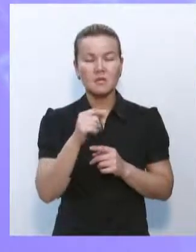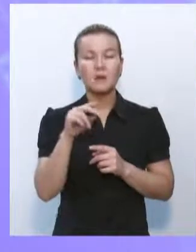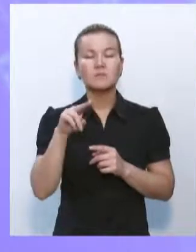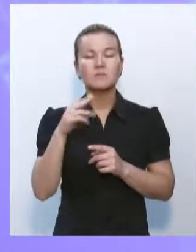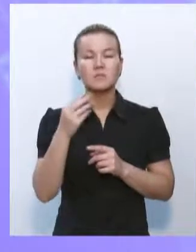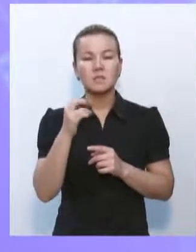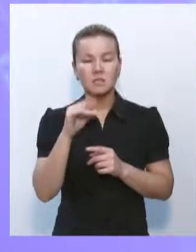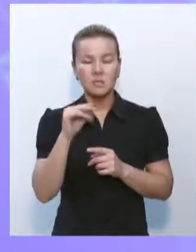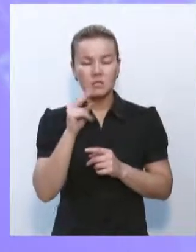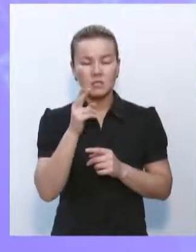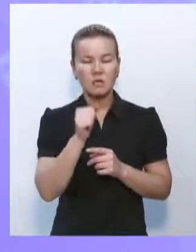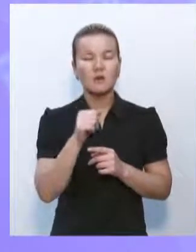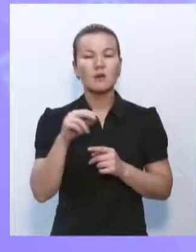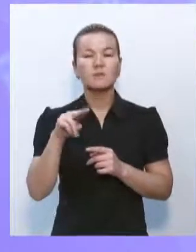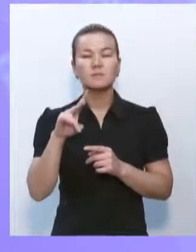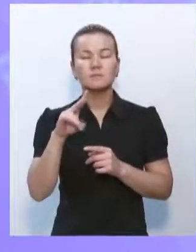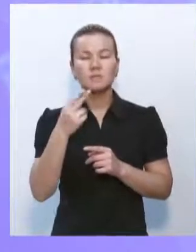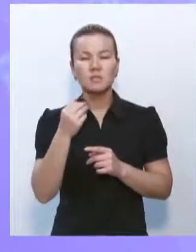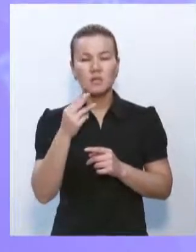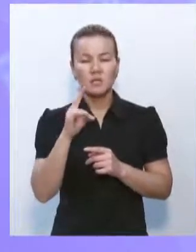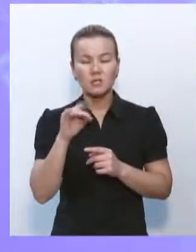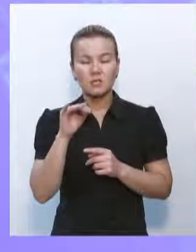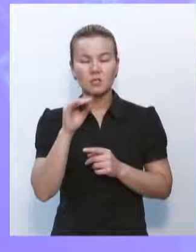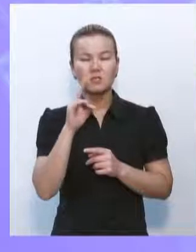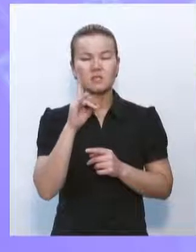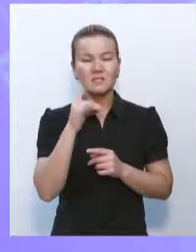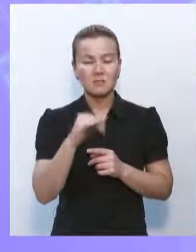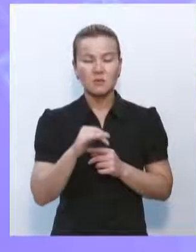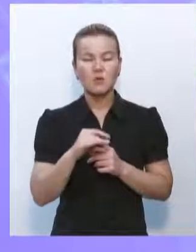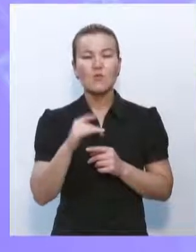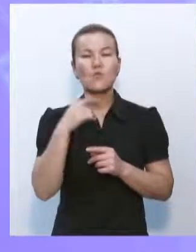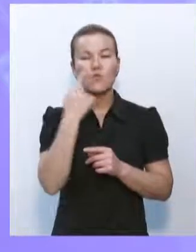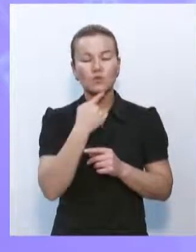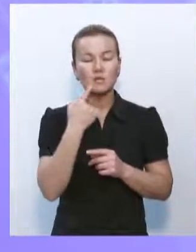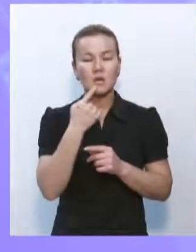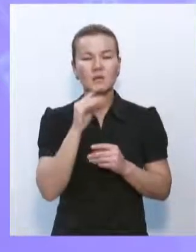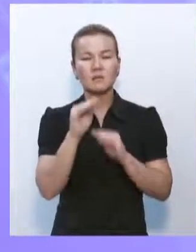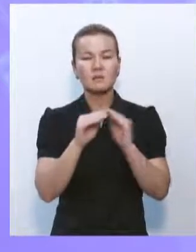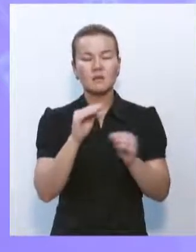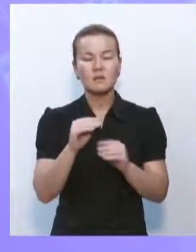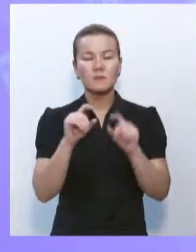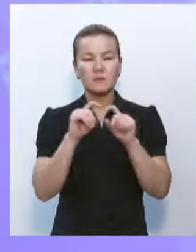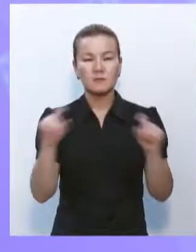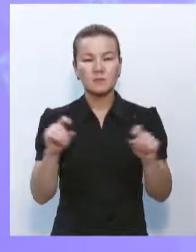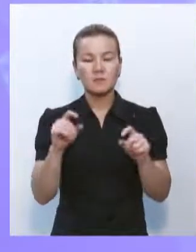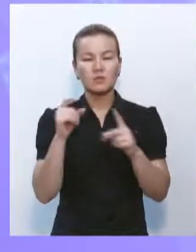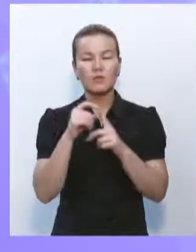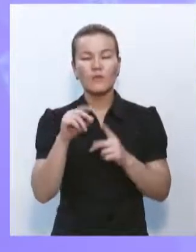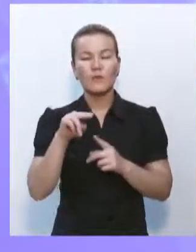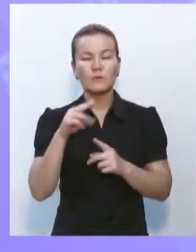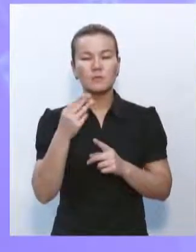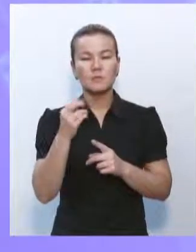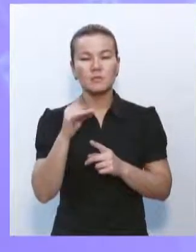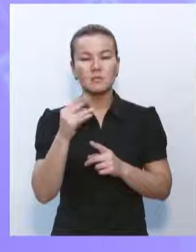пшеничка, пшеничный. Устно составьте предложение со словом «пшеница».